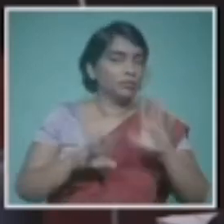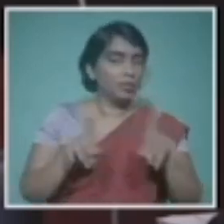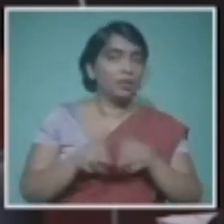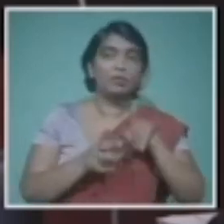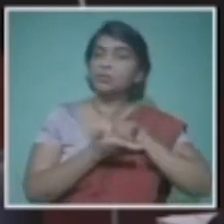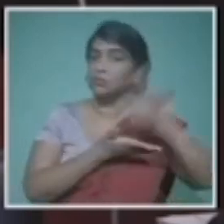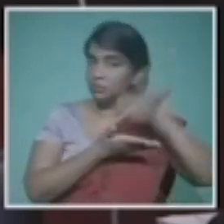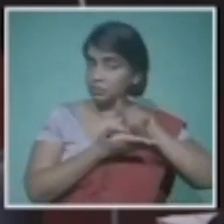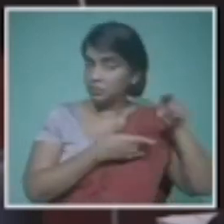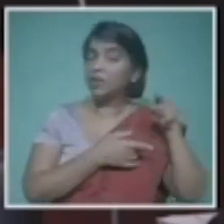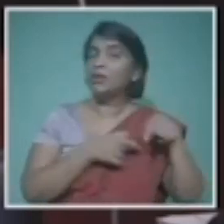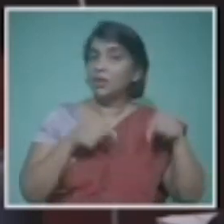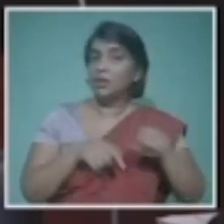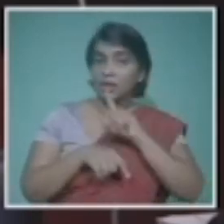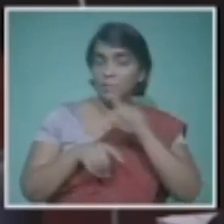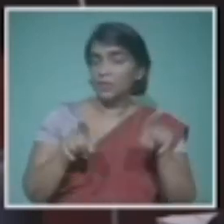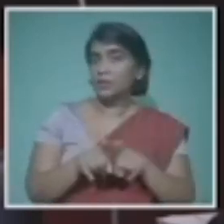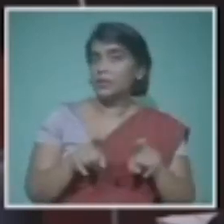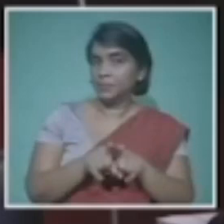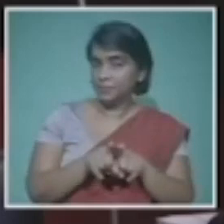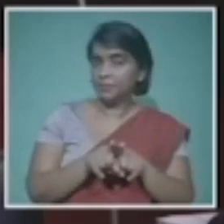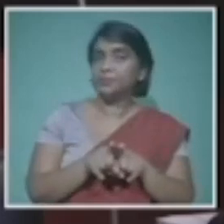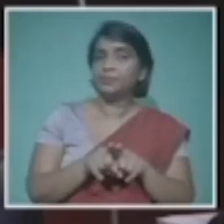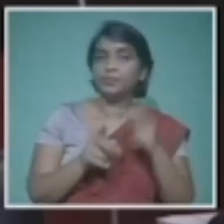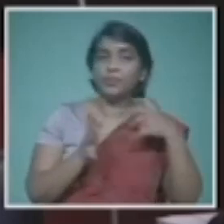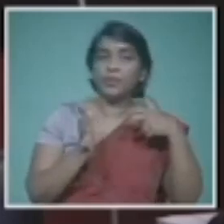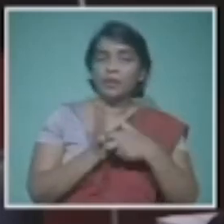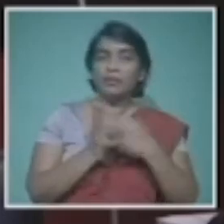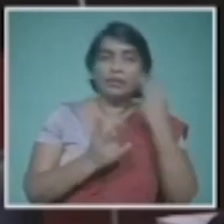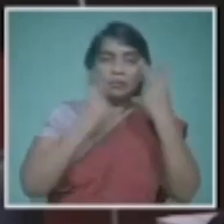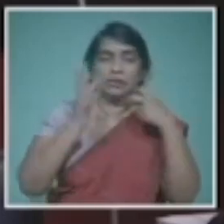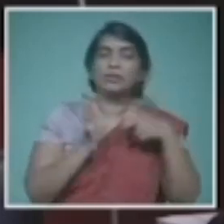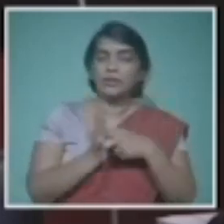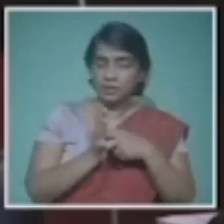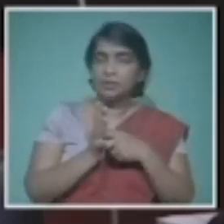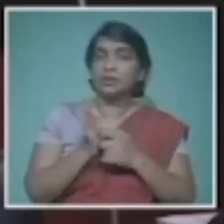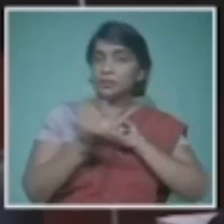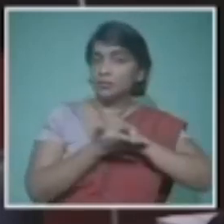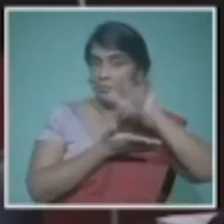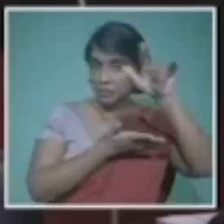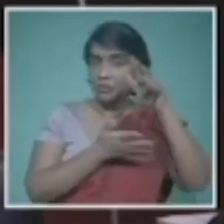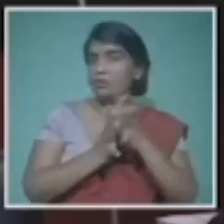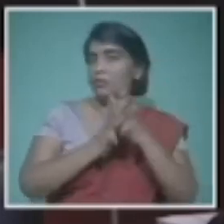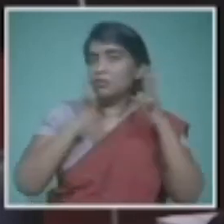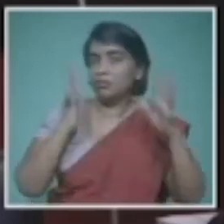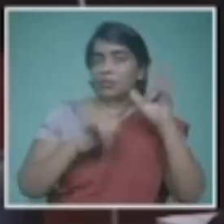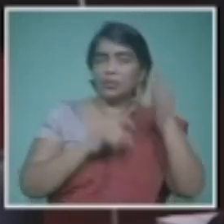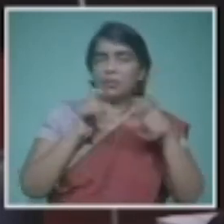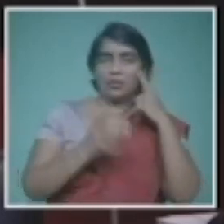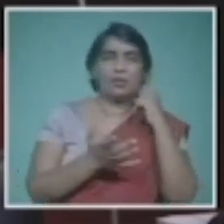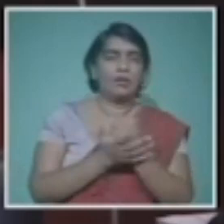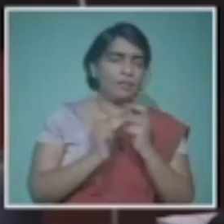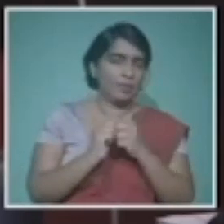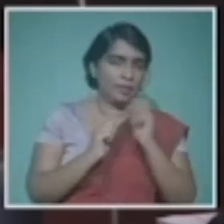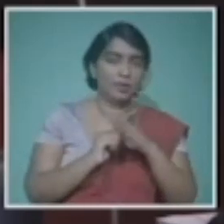ගුවන් තොටුපළෙන් දැන් ඔය කියන විදියට මේ විසිට වීසා, එහෙම නැත්නම් මේ ටුවරිස් වීසා වලට ගිහිල්ලා ගොඩක් දෙනෙක් අපහසුතාවයට පත් වෙලා